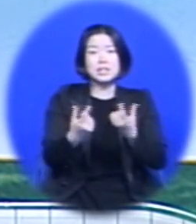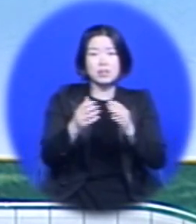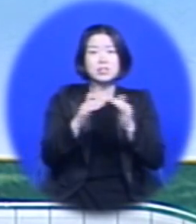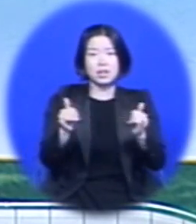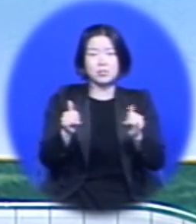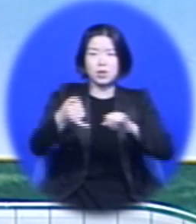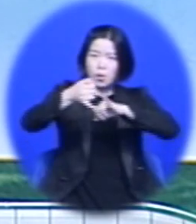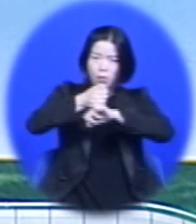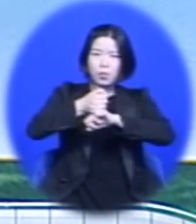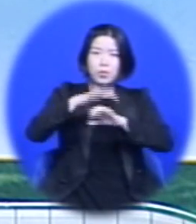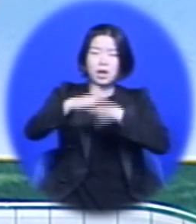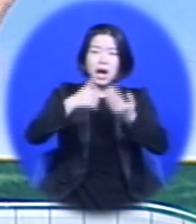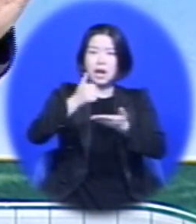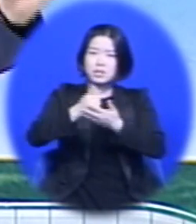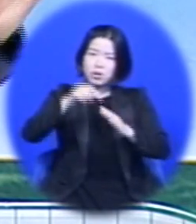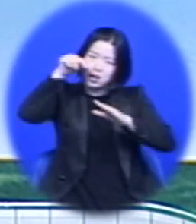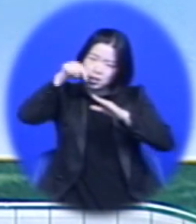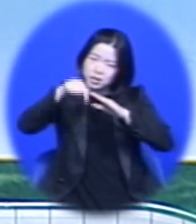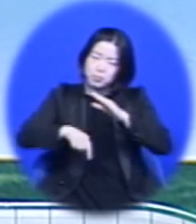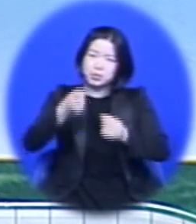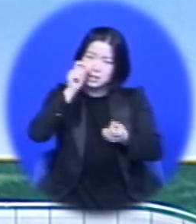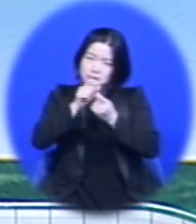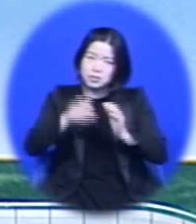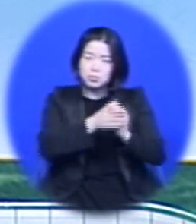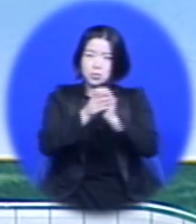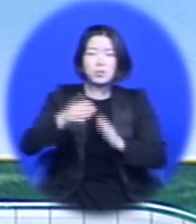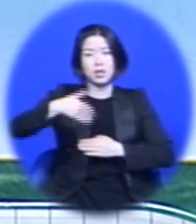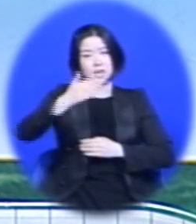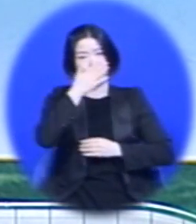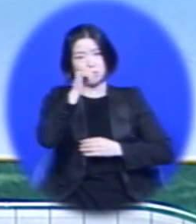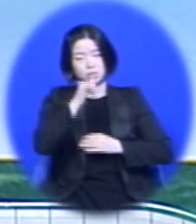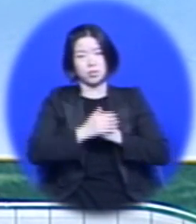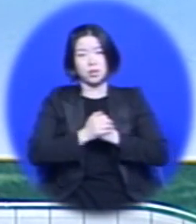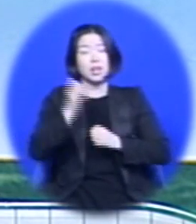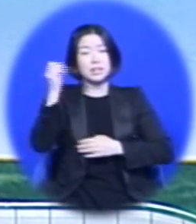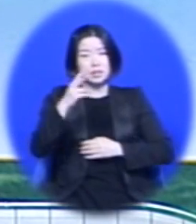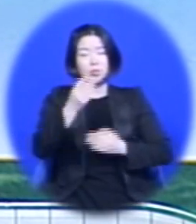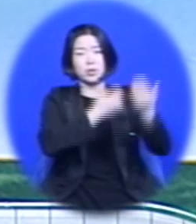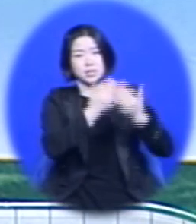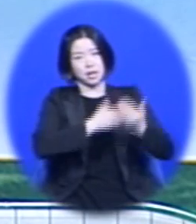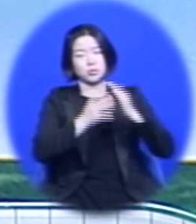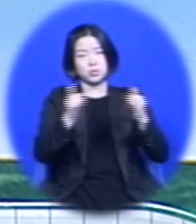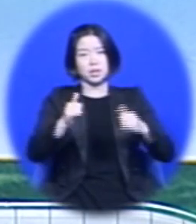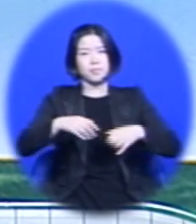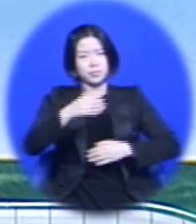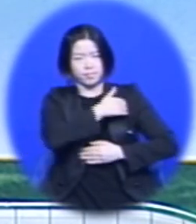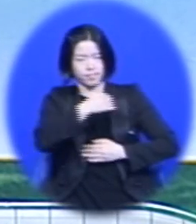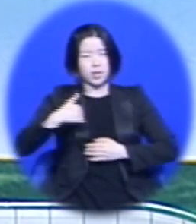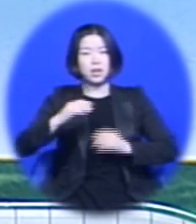반드시 하나님과의 깊은 친밀함으로 나아갑니다. 그리고 상속자의 당당함으로 세상을